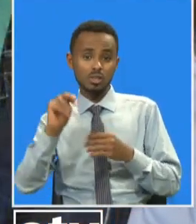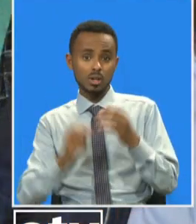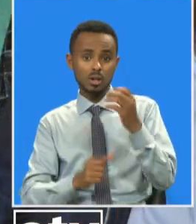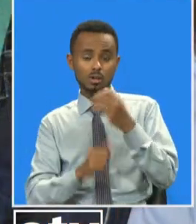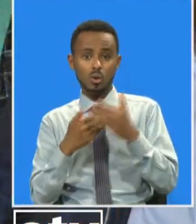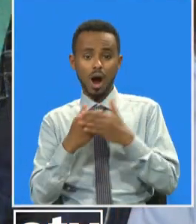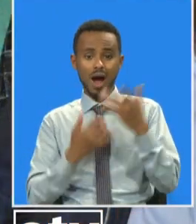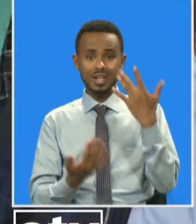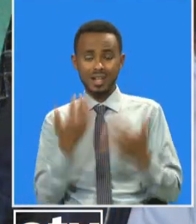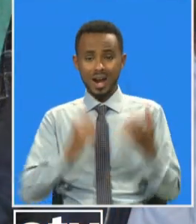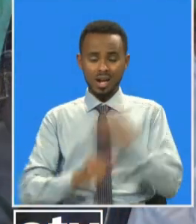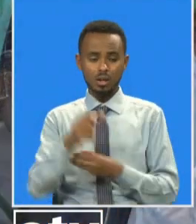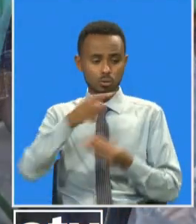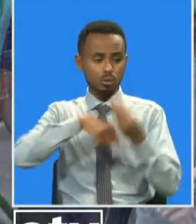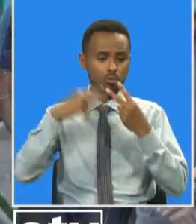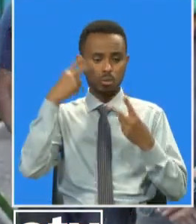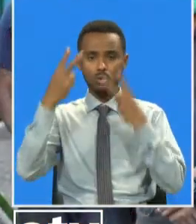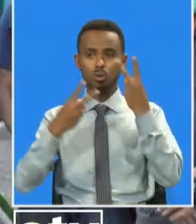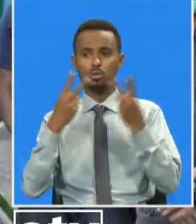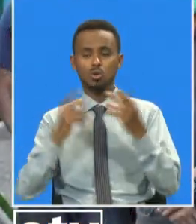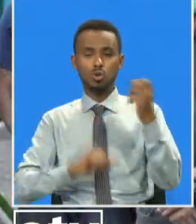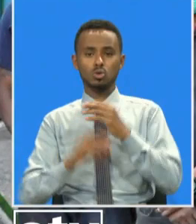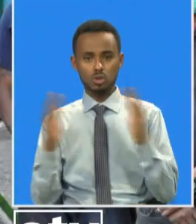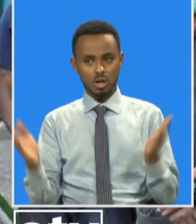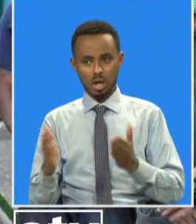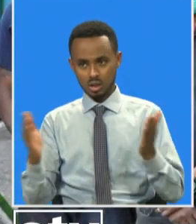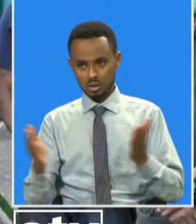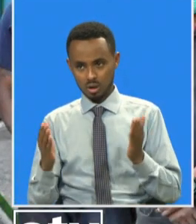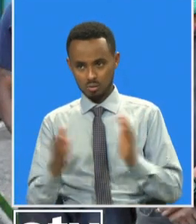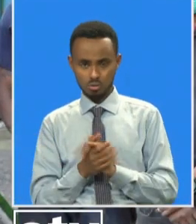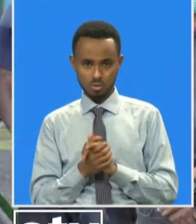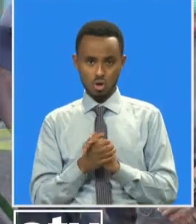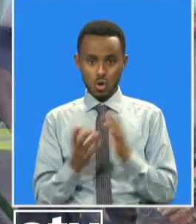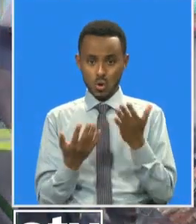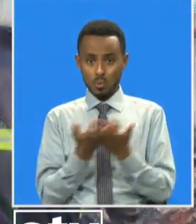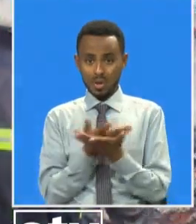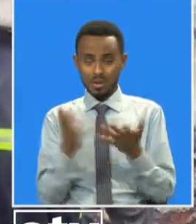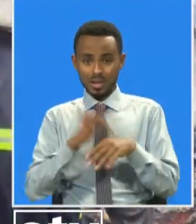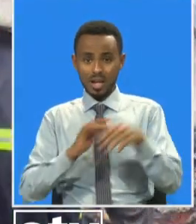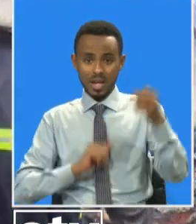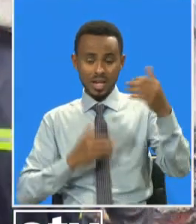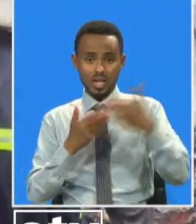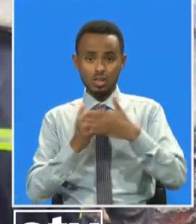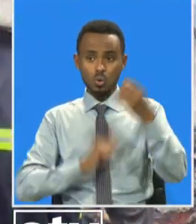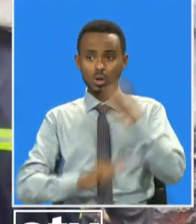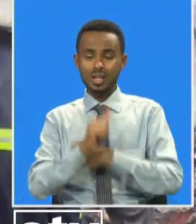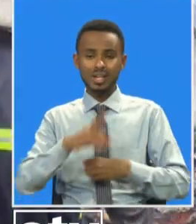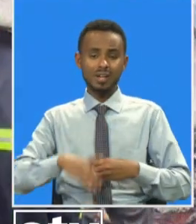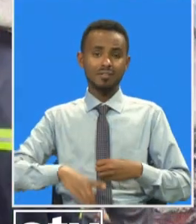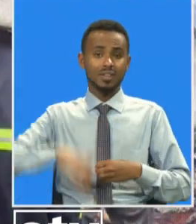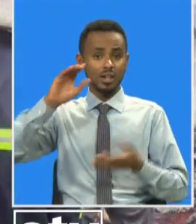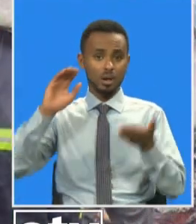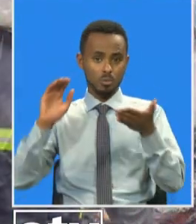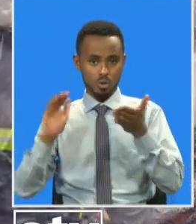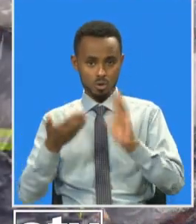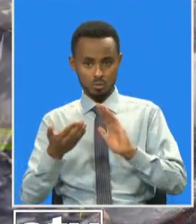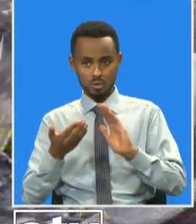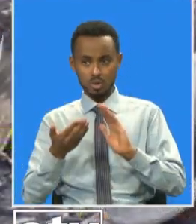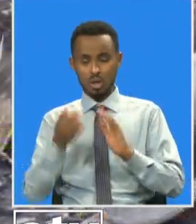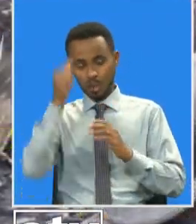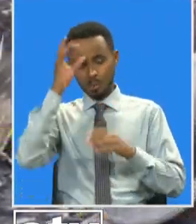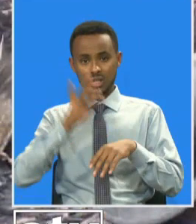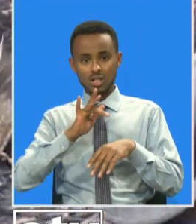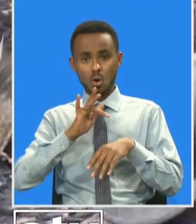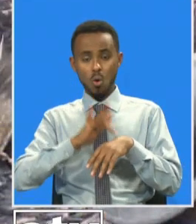አደጋ ተዘዋውረው መጎብኘት ተጎጂዎችን አጽናኑ። በንብረት ላይ የደረሰው ጉዳት ከባድ ቢሆንም